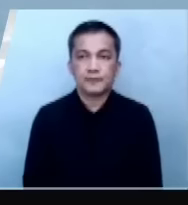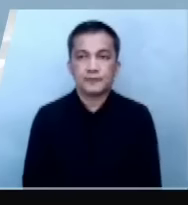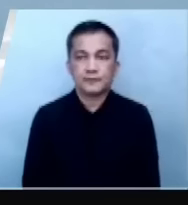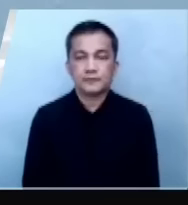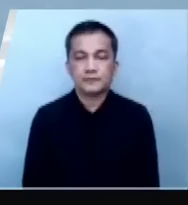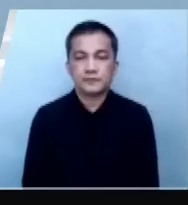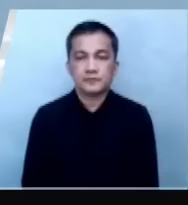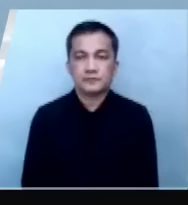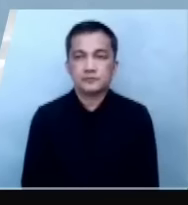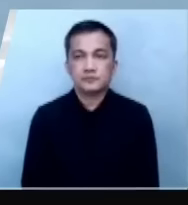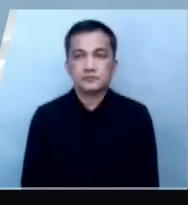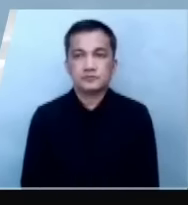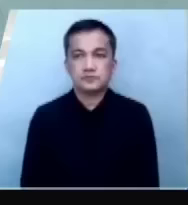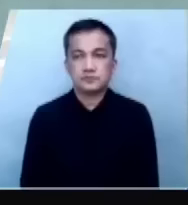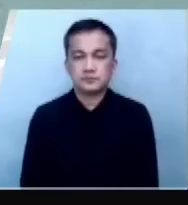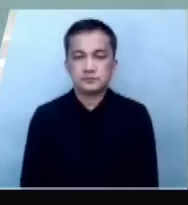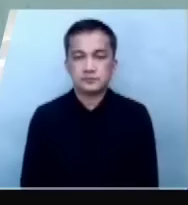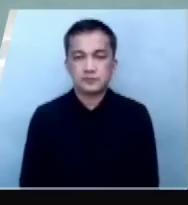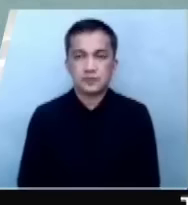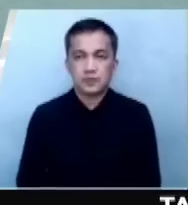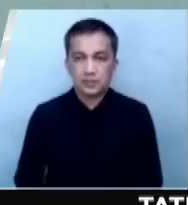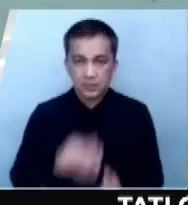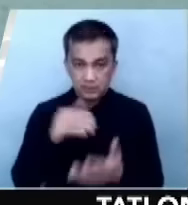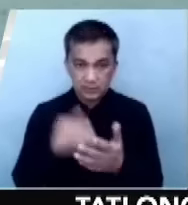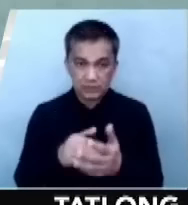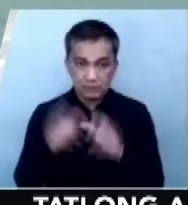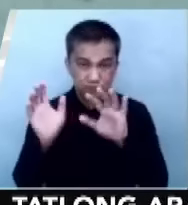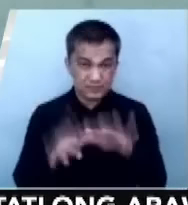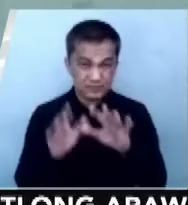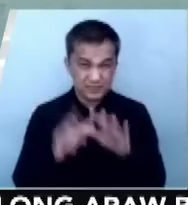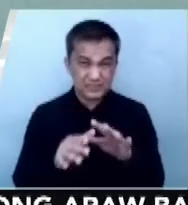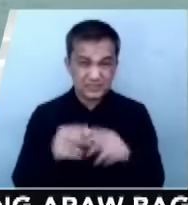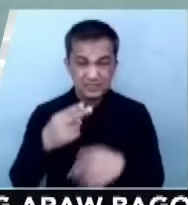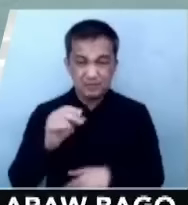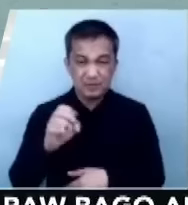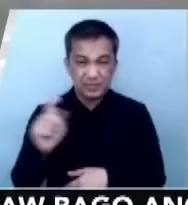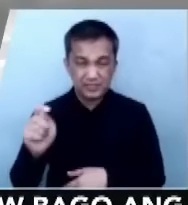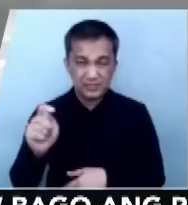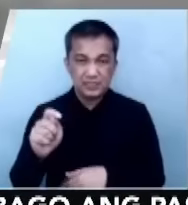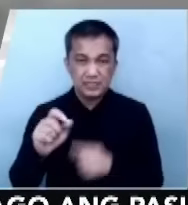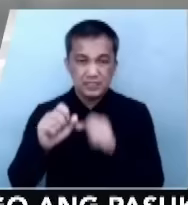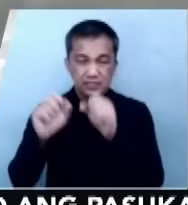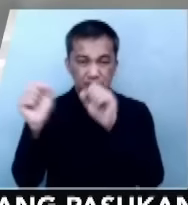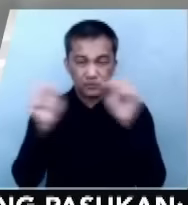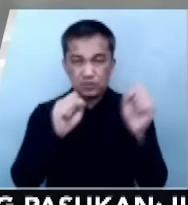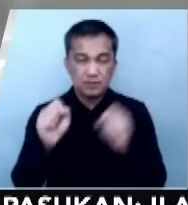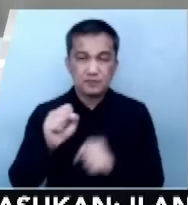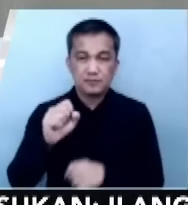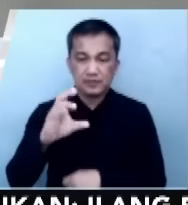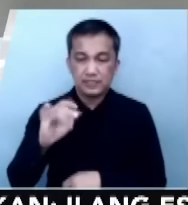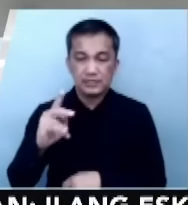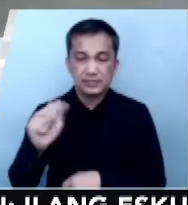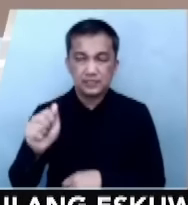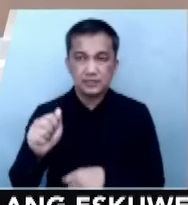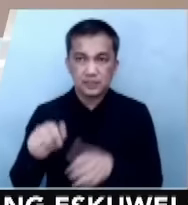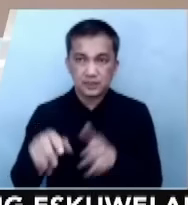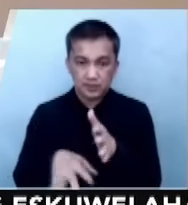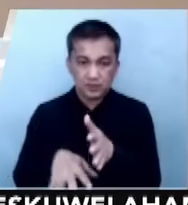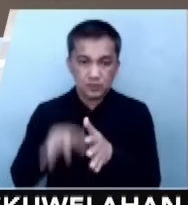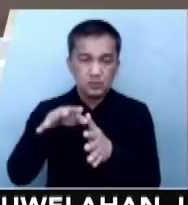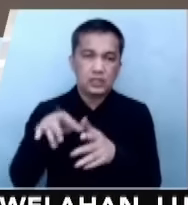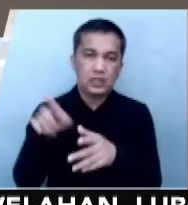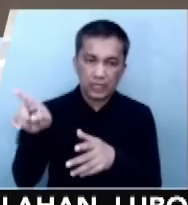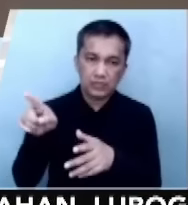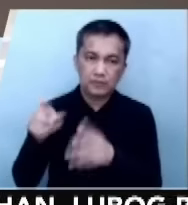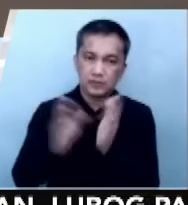Aguinaldo sa gitna ng malakas na pag-ulang dala ng habagat at super bagyong karina ilan sa mga nalubog ang mga paaralan